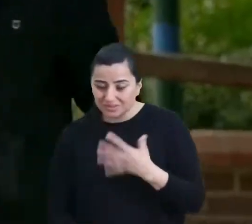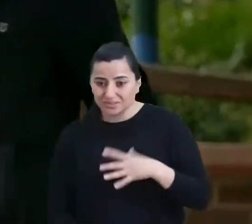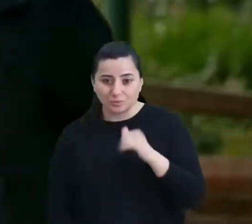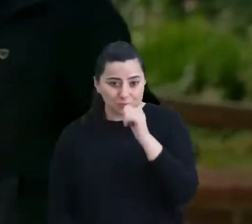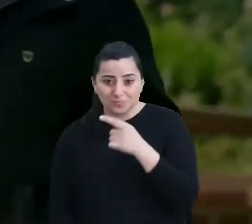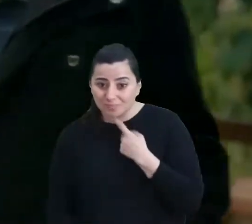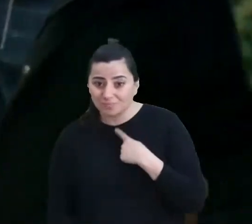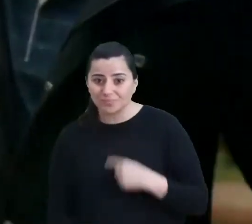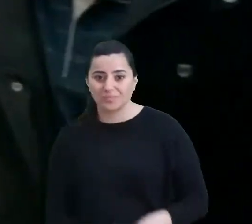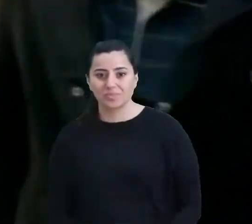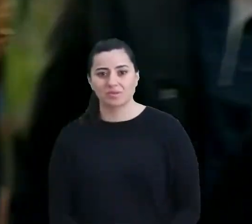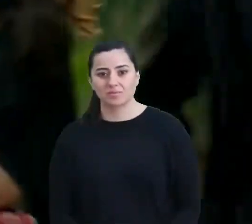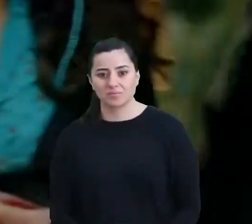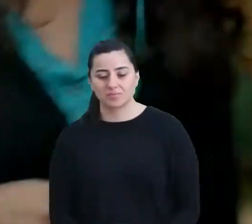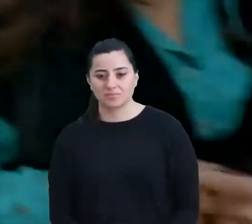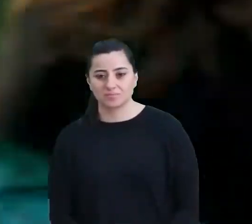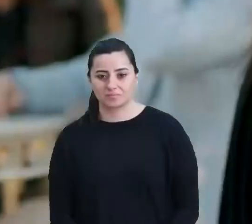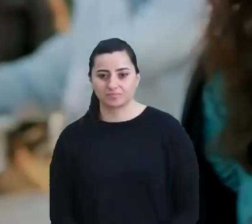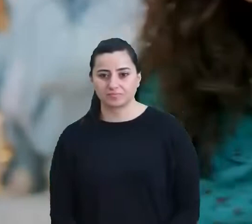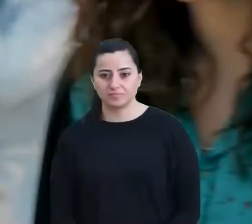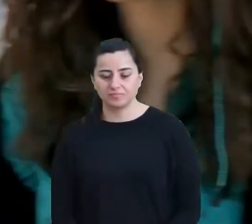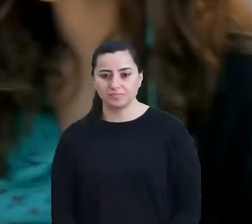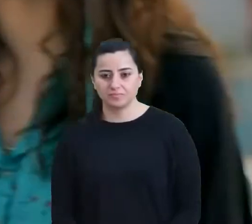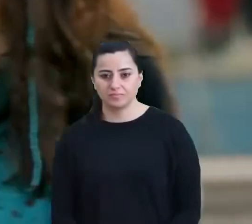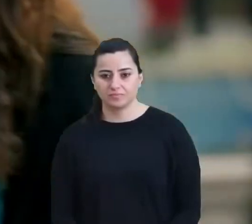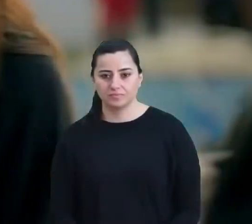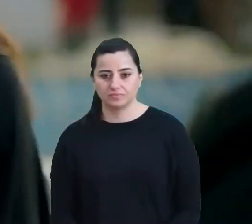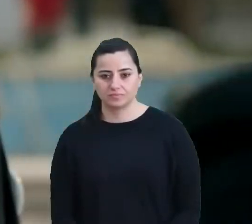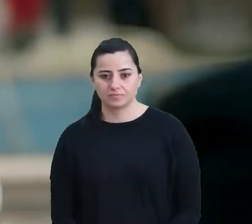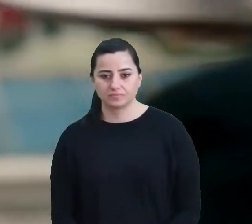da. Ha Sedef'im.